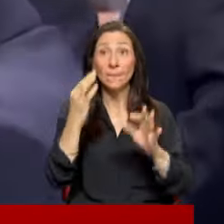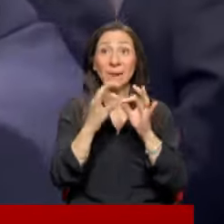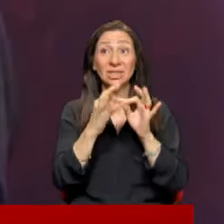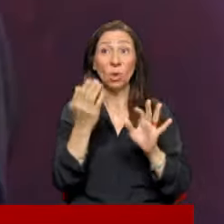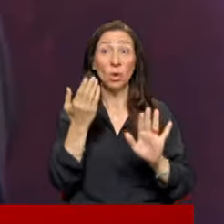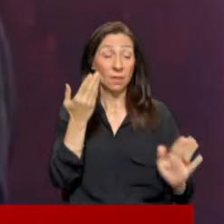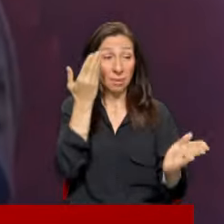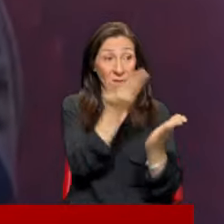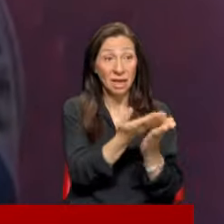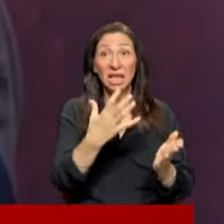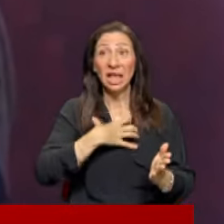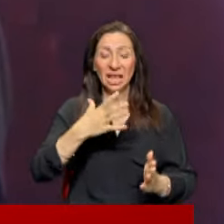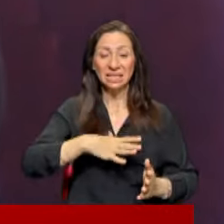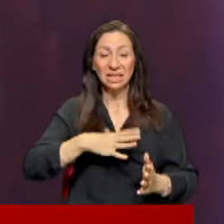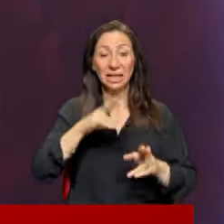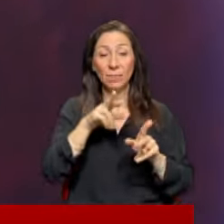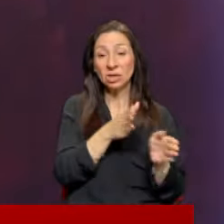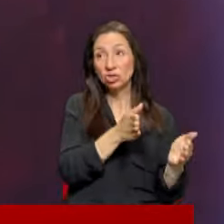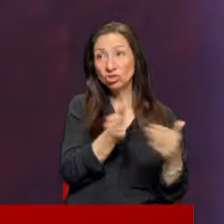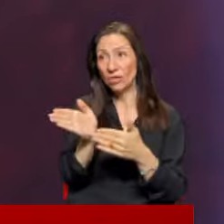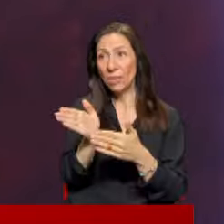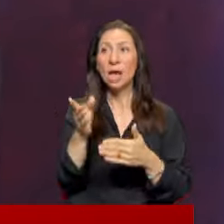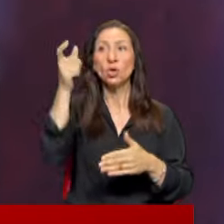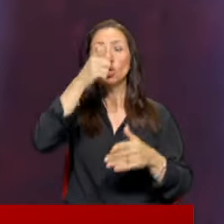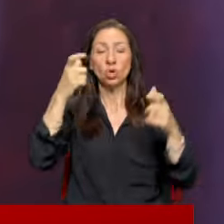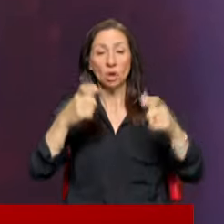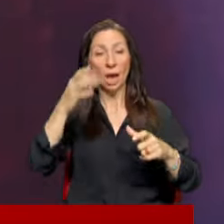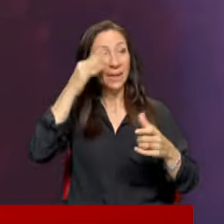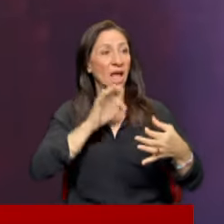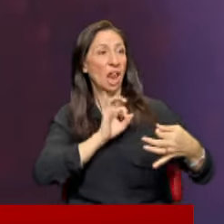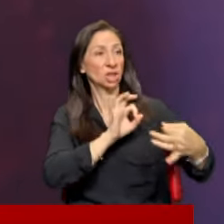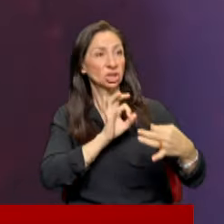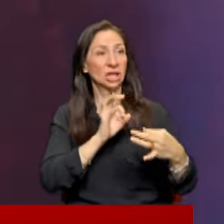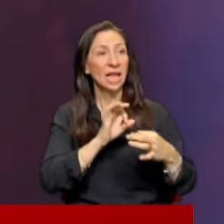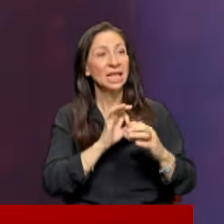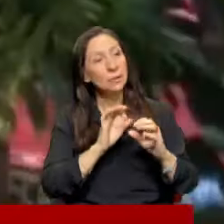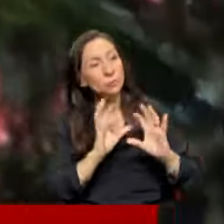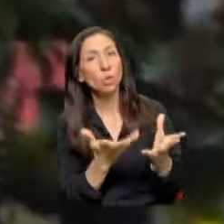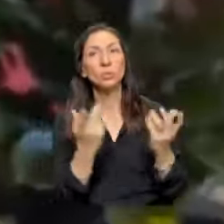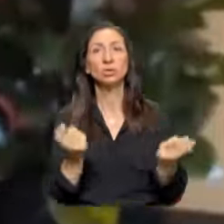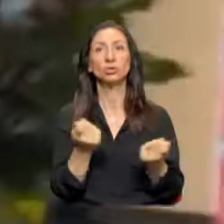mektupla gündemi kendi istedikleri yöne çevirmeye ve Türkiye Amerika ilişkilerini etkilemeye çalışıyorlar